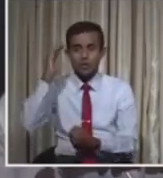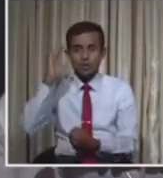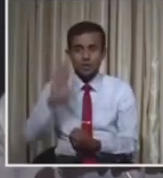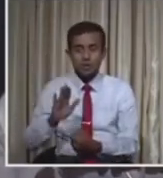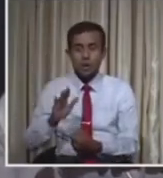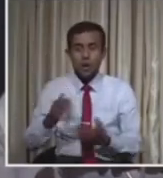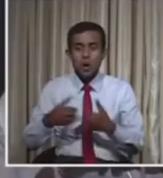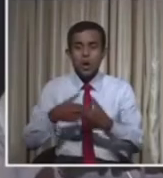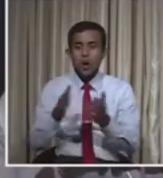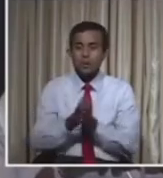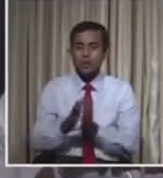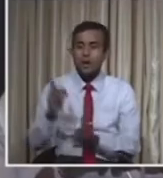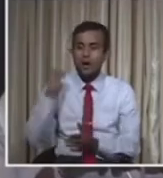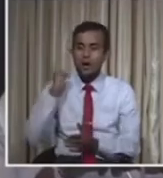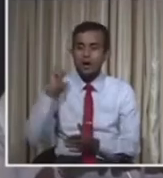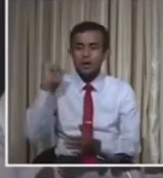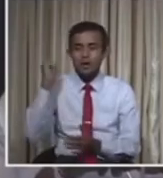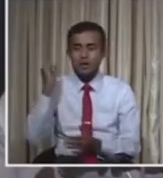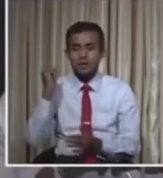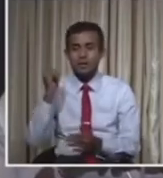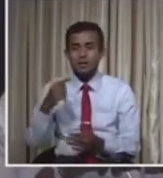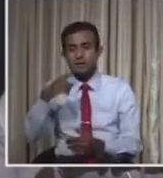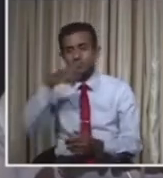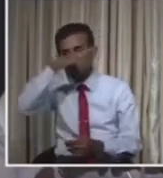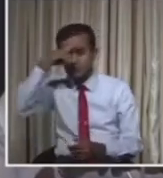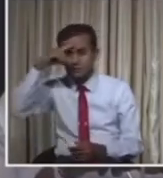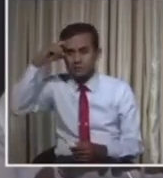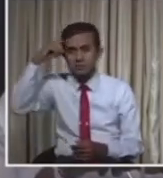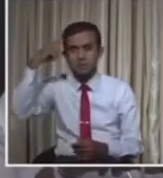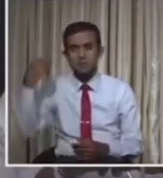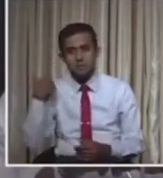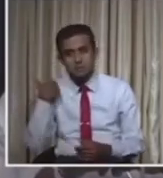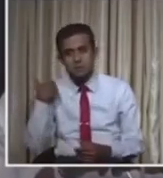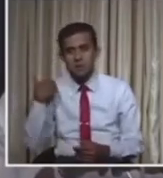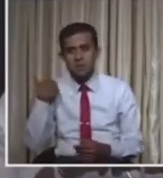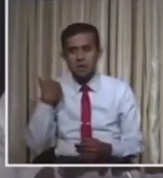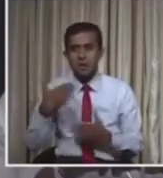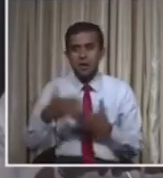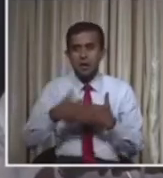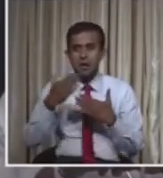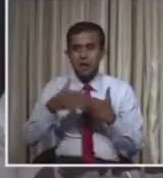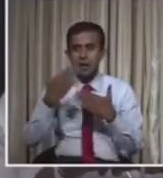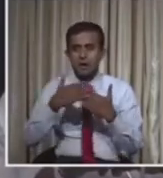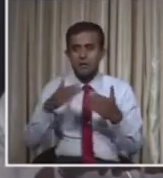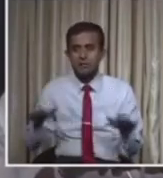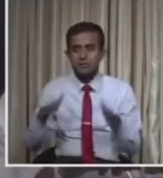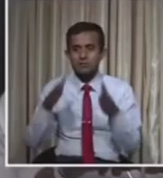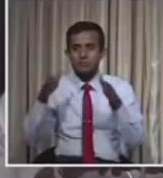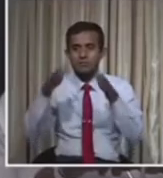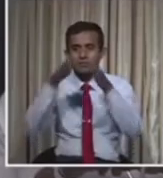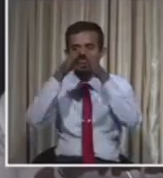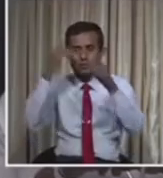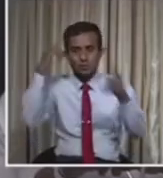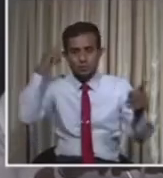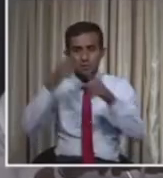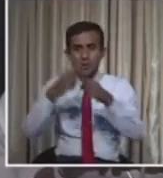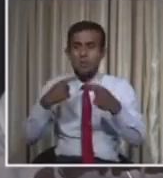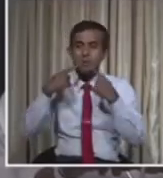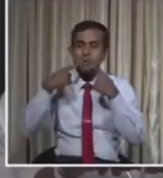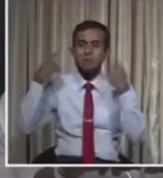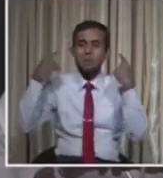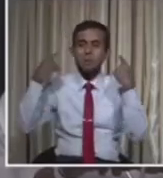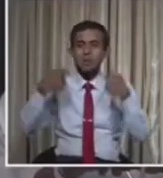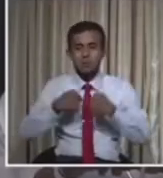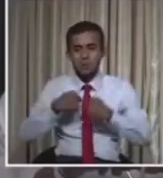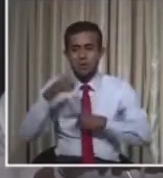ඒ සියලු රණවිරුවන්ගේ දහඩිය මාංශයෙන් ඒ ගොඩනැගෙන සඳහිරු සෑය සම්බන්ධයෙන් අද අභිමාණයෙන් මම කතා